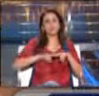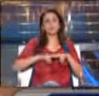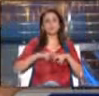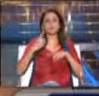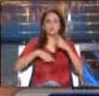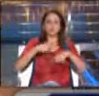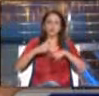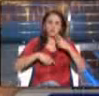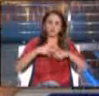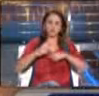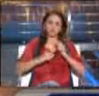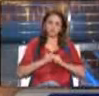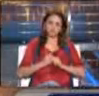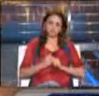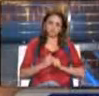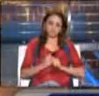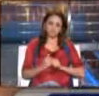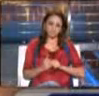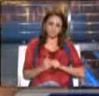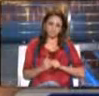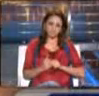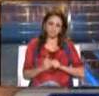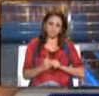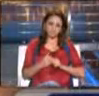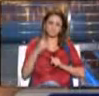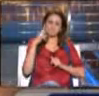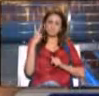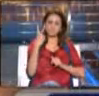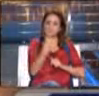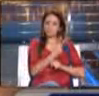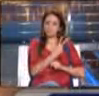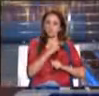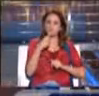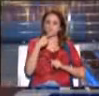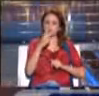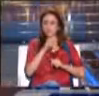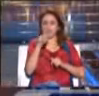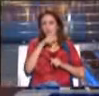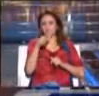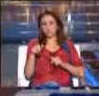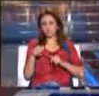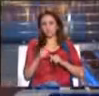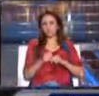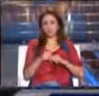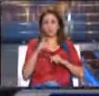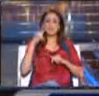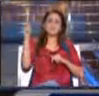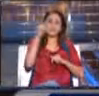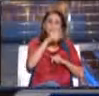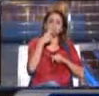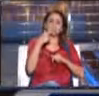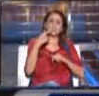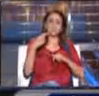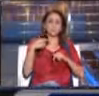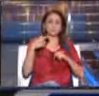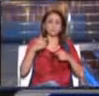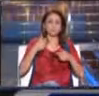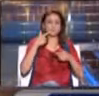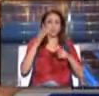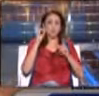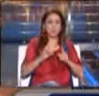استاذ شوقي مثلا شايف ان ده غلط، ومثلا في ناس تانية شايفة ان ده غلط، بس شايفين الارض صح. يعني الرياضيين لما يجي ينزلوا